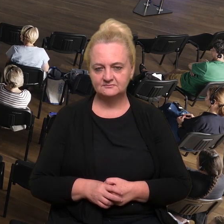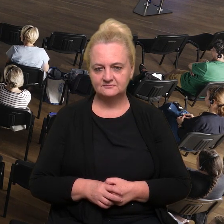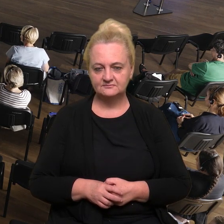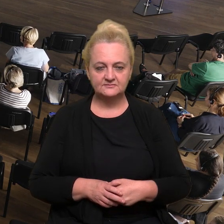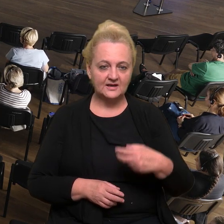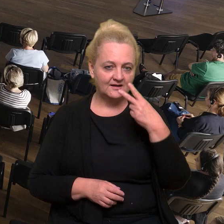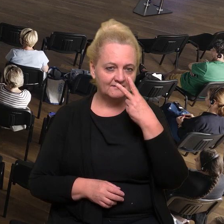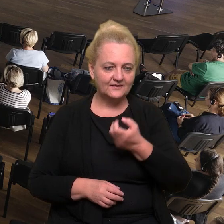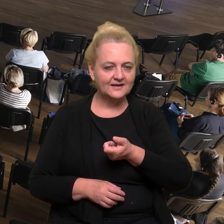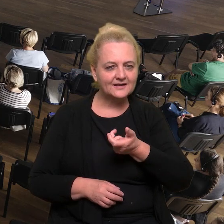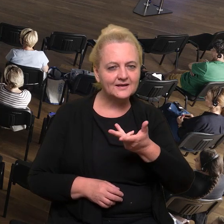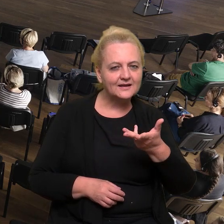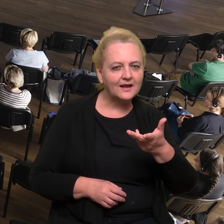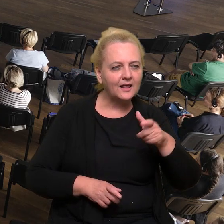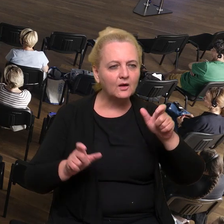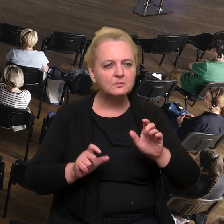Widzę kilka takich prawie